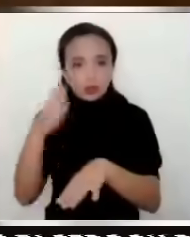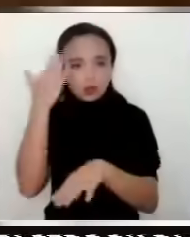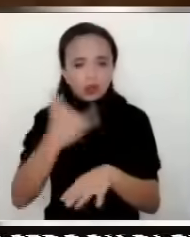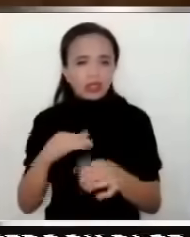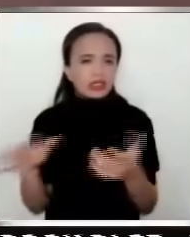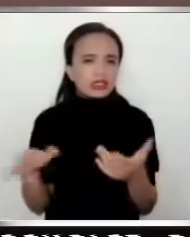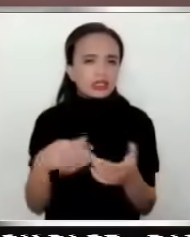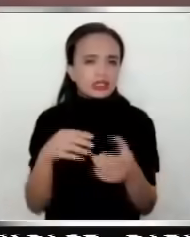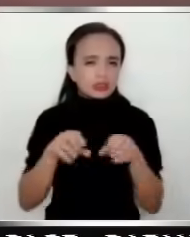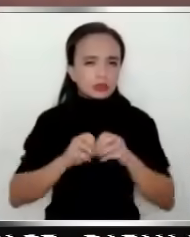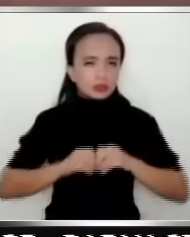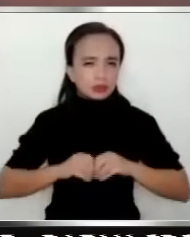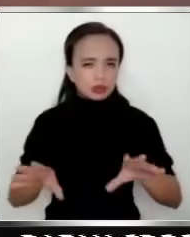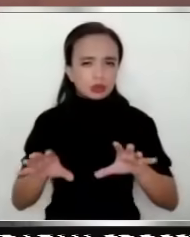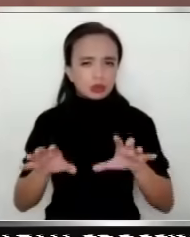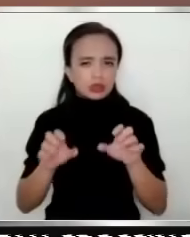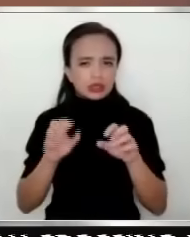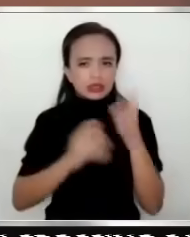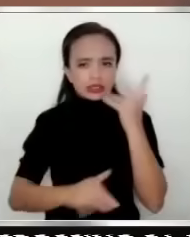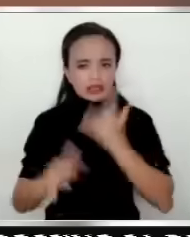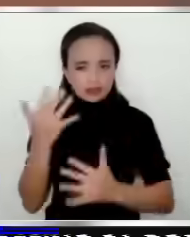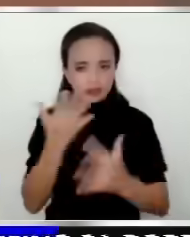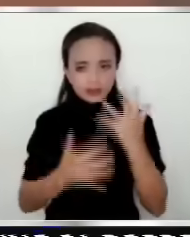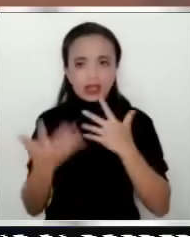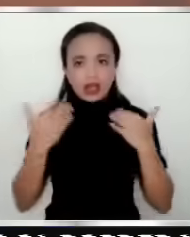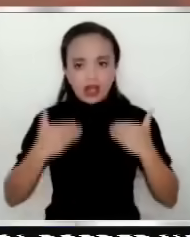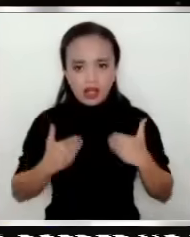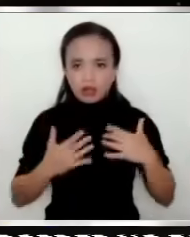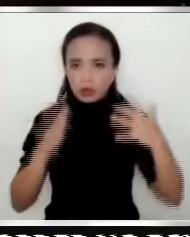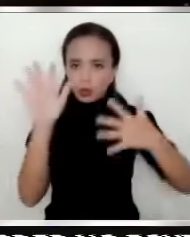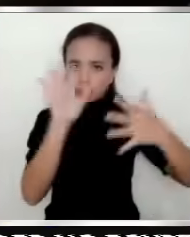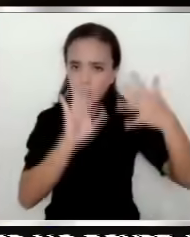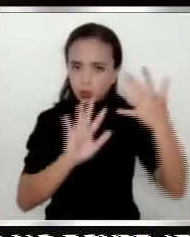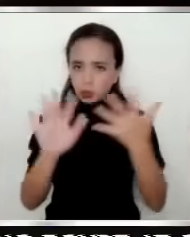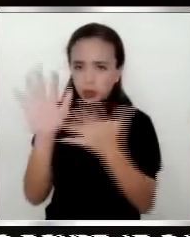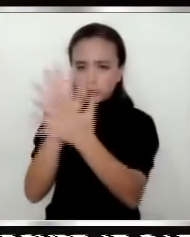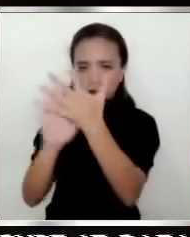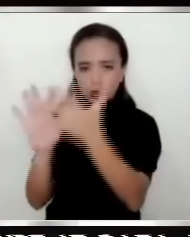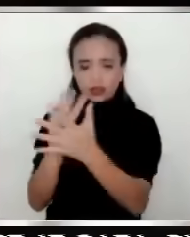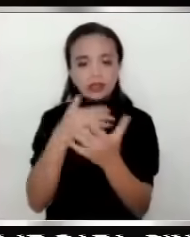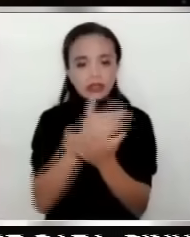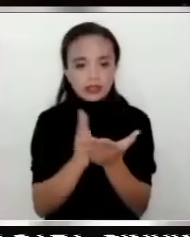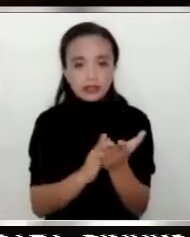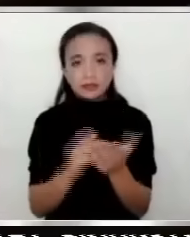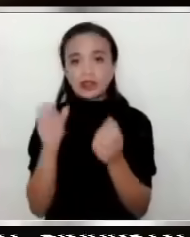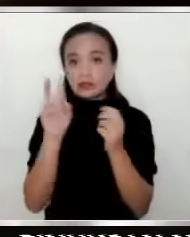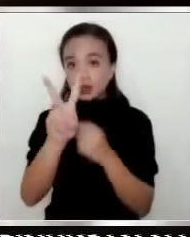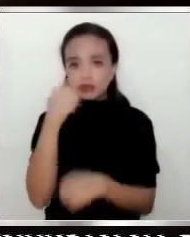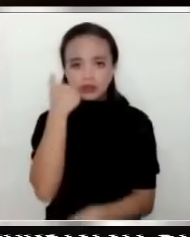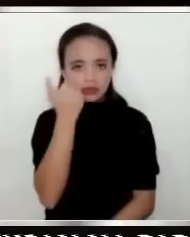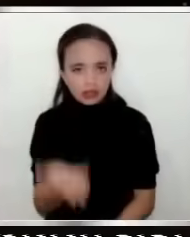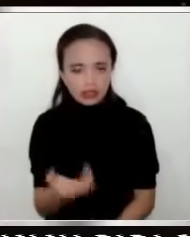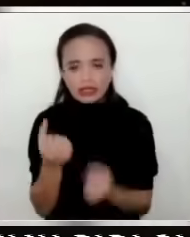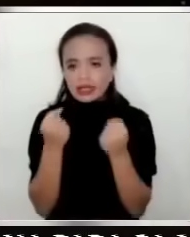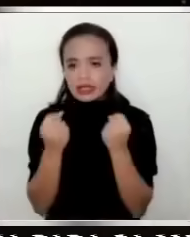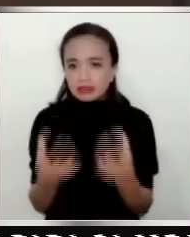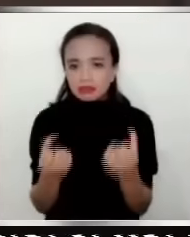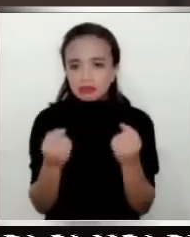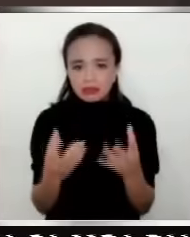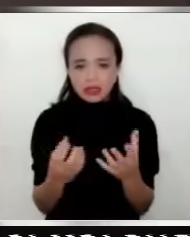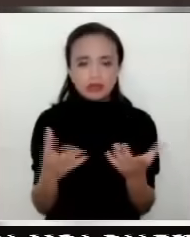bushfires. Nabalot din ng usok ang iba pang lugar. May dalawa nang namatay sa sunog at marami na rin nasirang mga